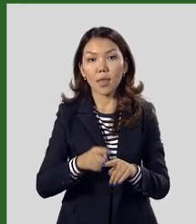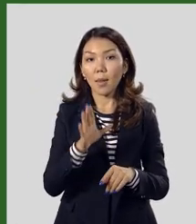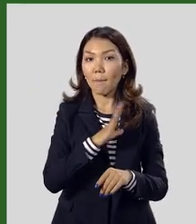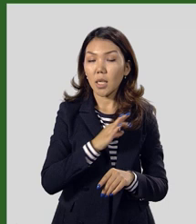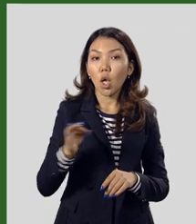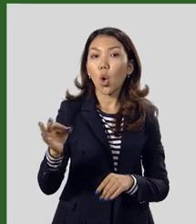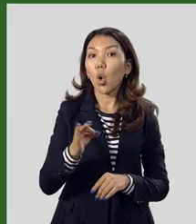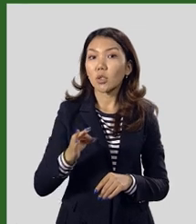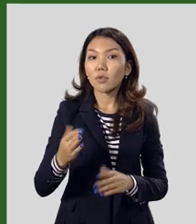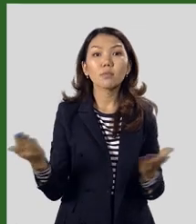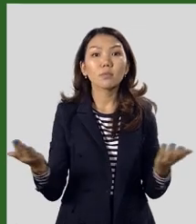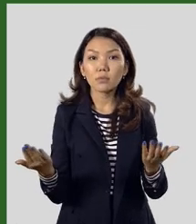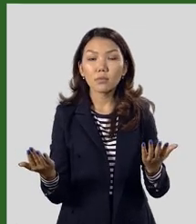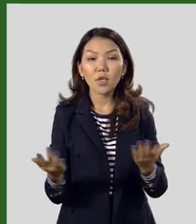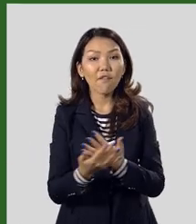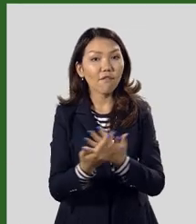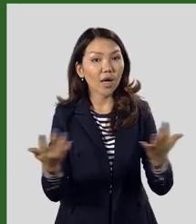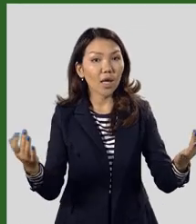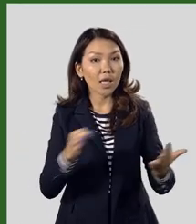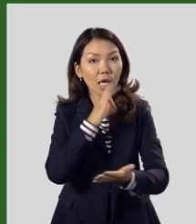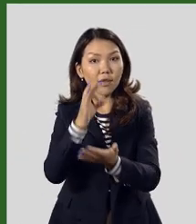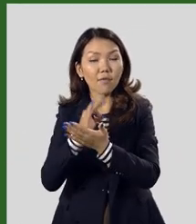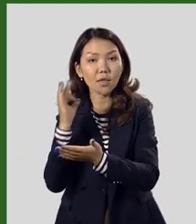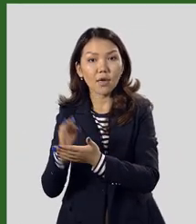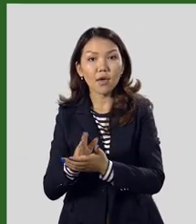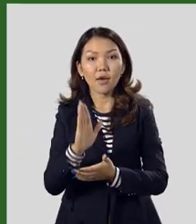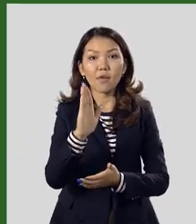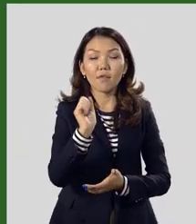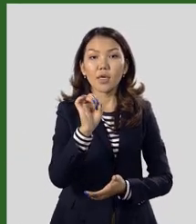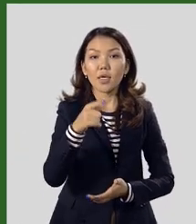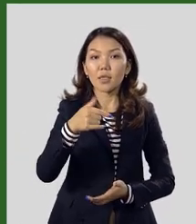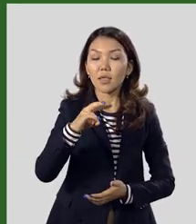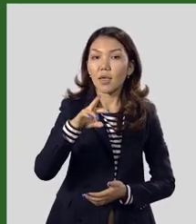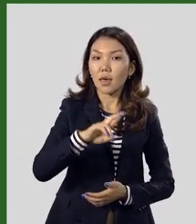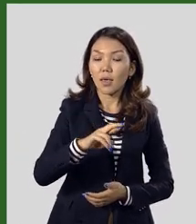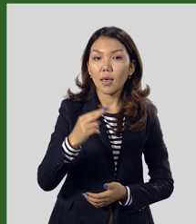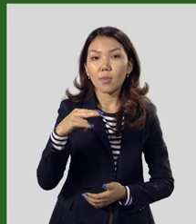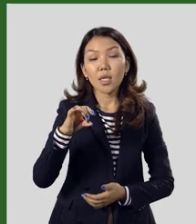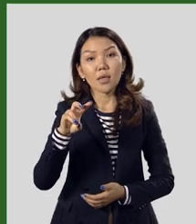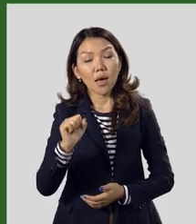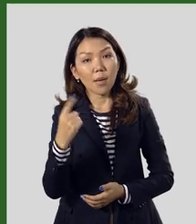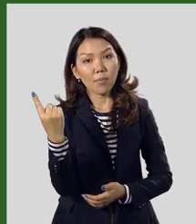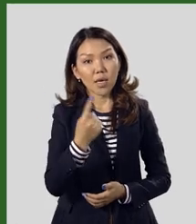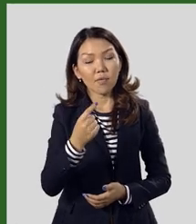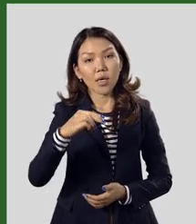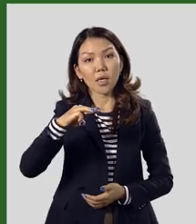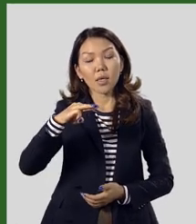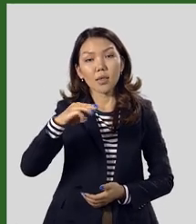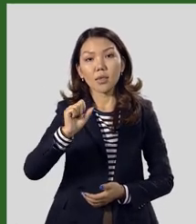остров. Варианты ответов: Врангеля, Петра I,